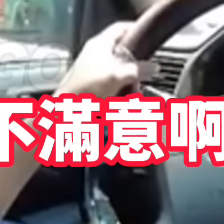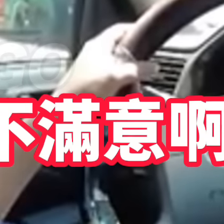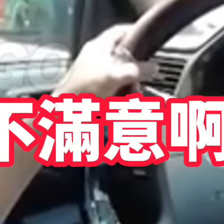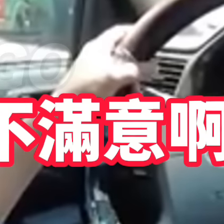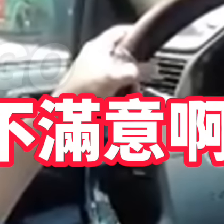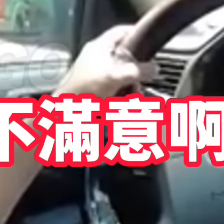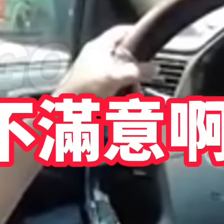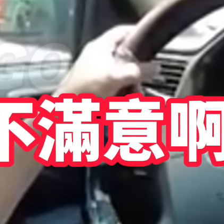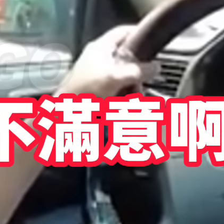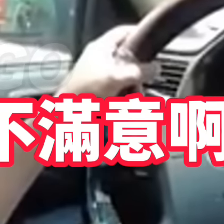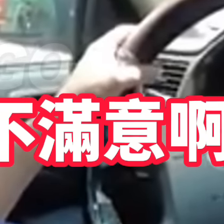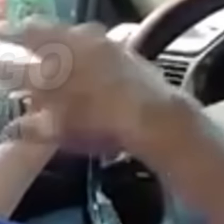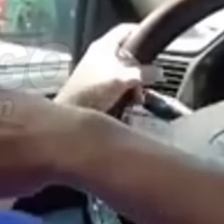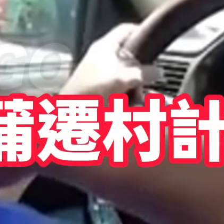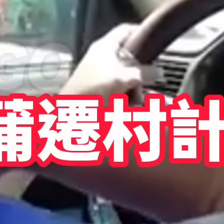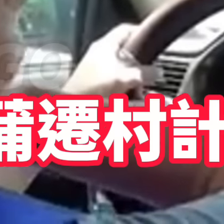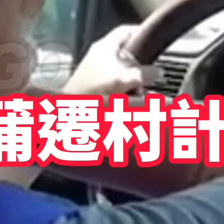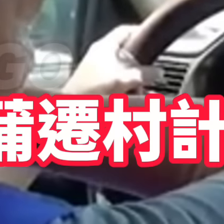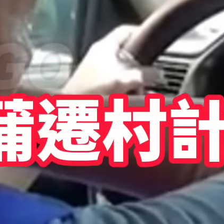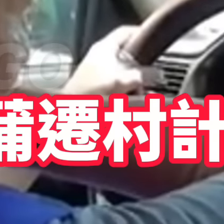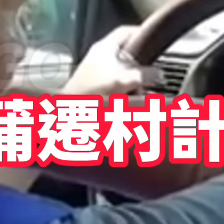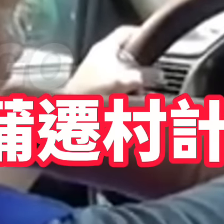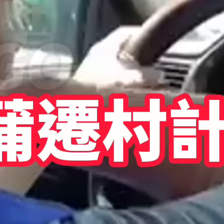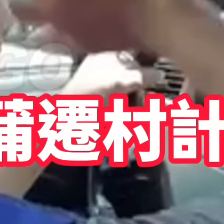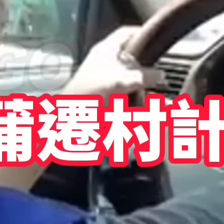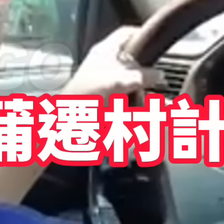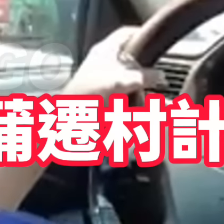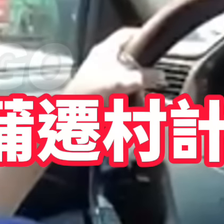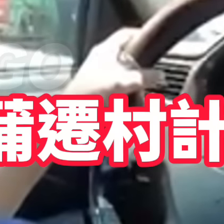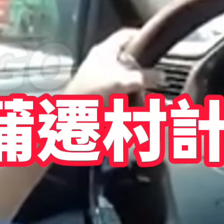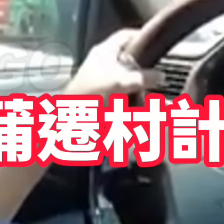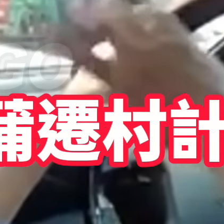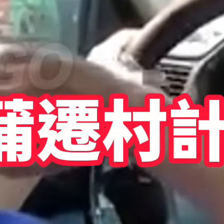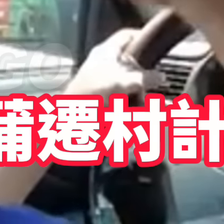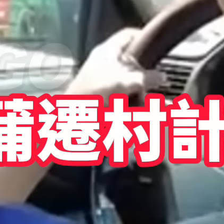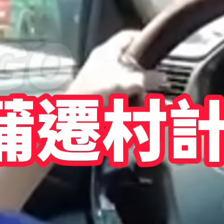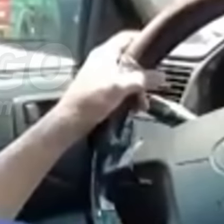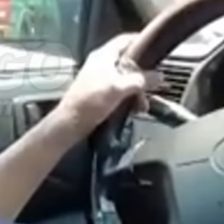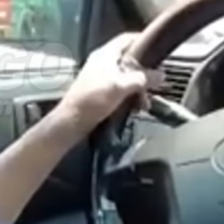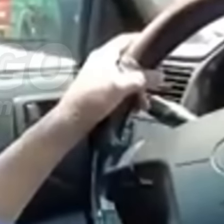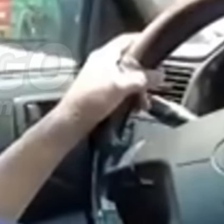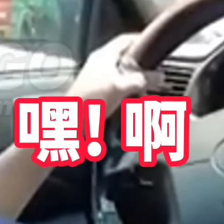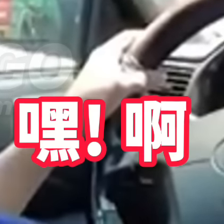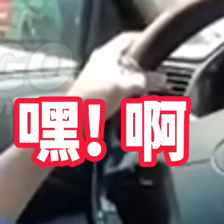同意，无满意啦。你大林埔迁村计划重写。